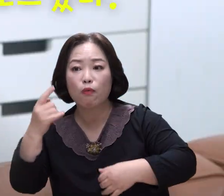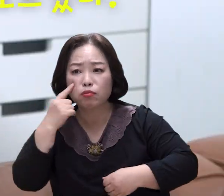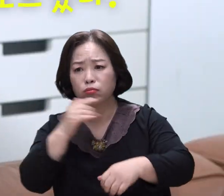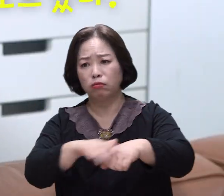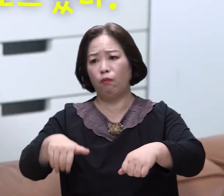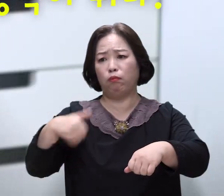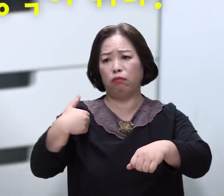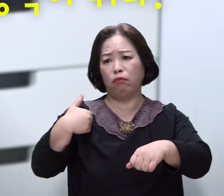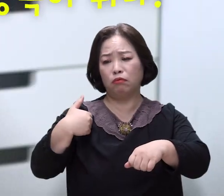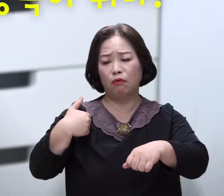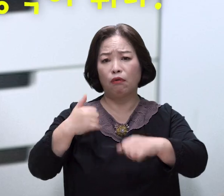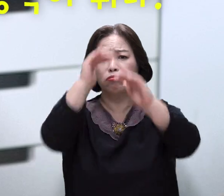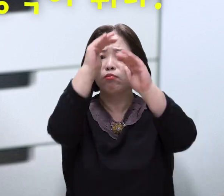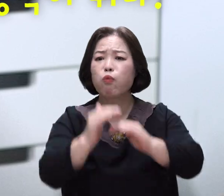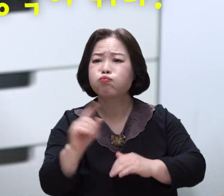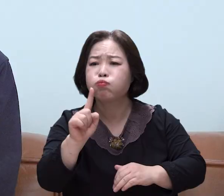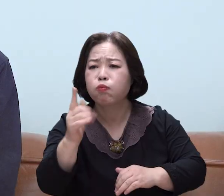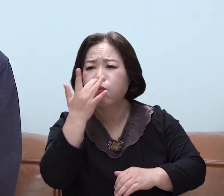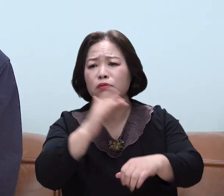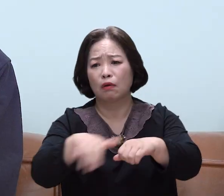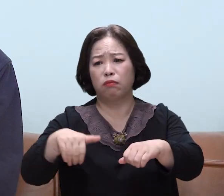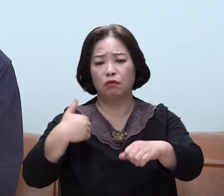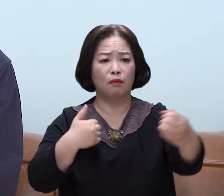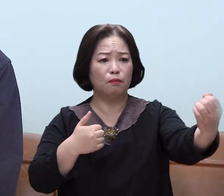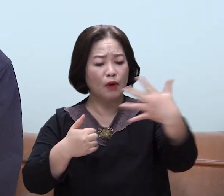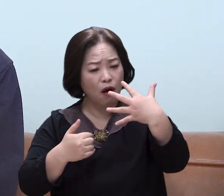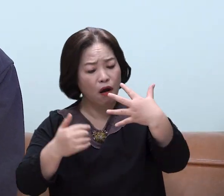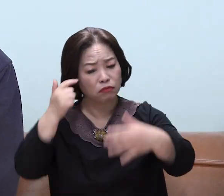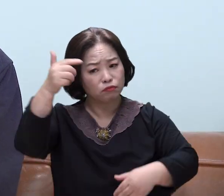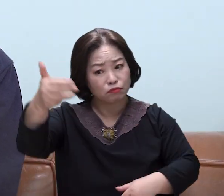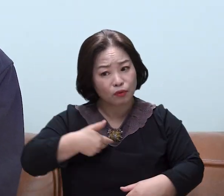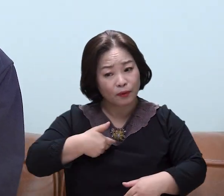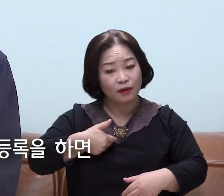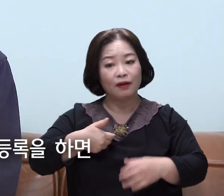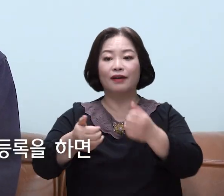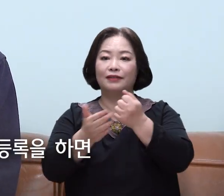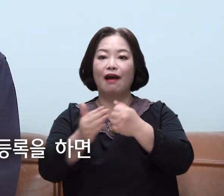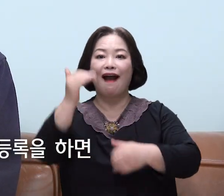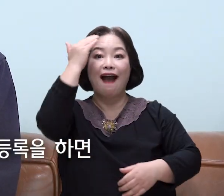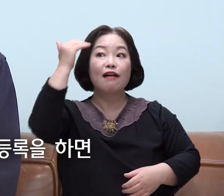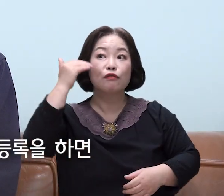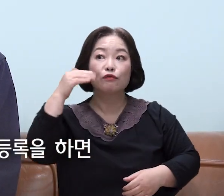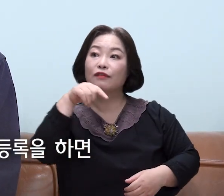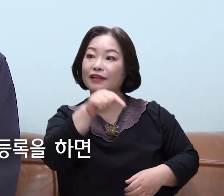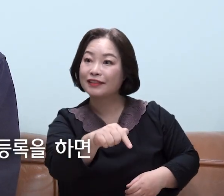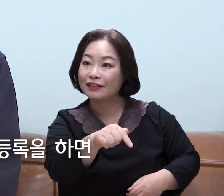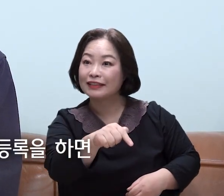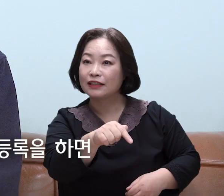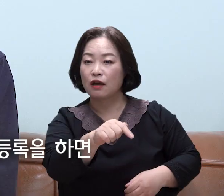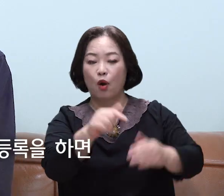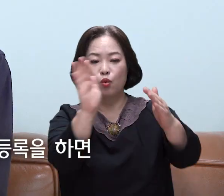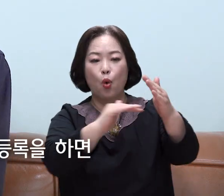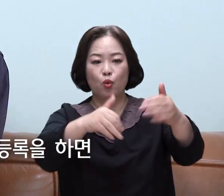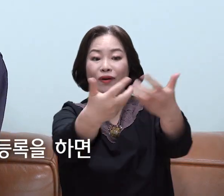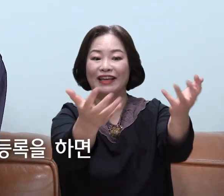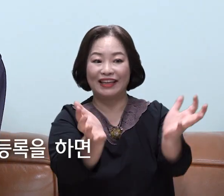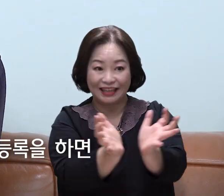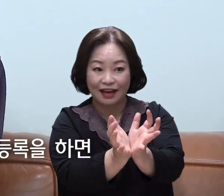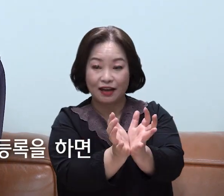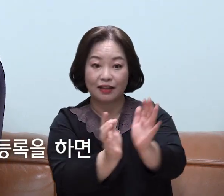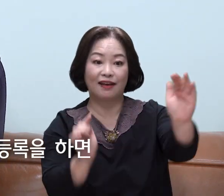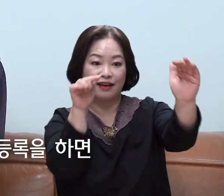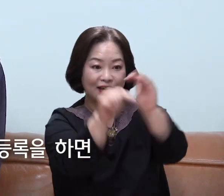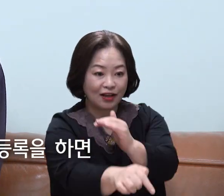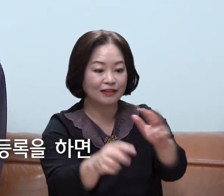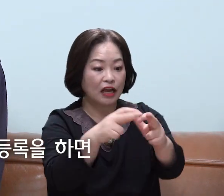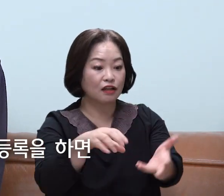해봐도 난 모르겠다, 장애인 등록이 뭐냐 라는 반문을 계속 하시더라고요. 우리나라 같은 경우는 어떤 한